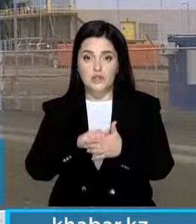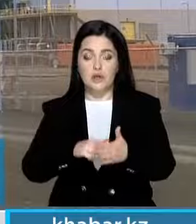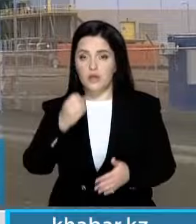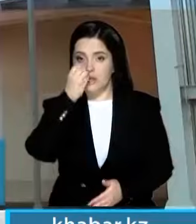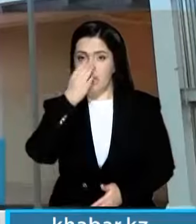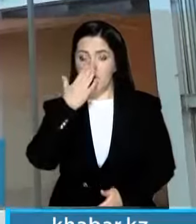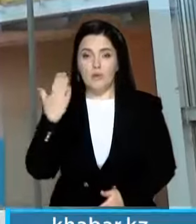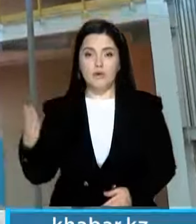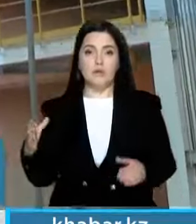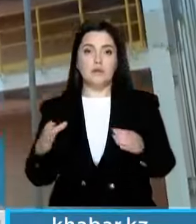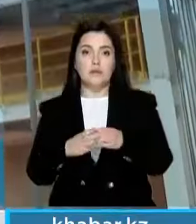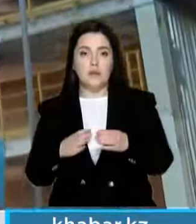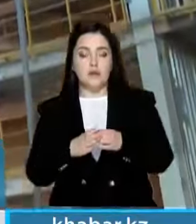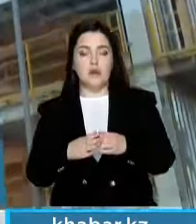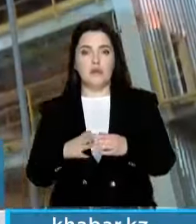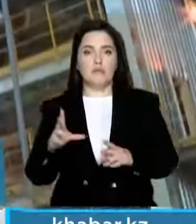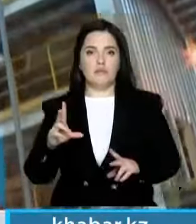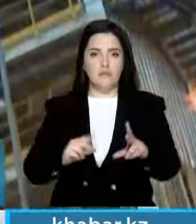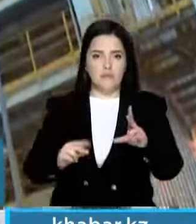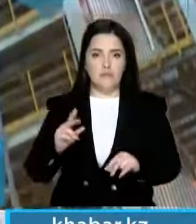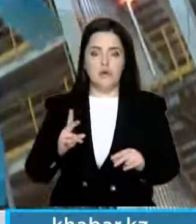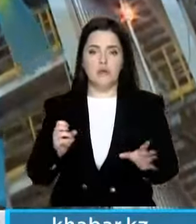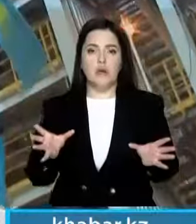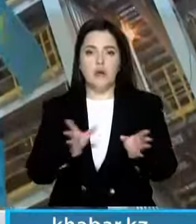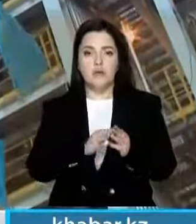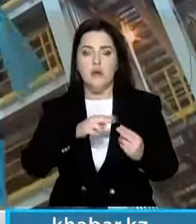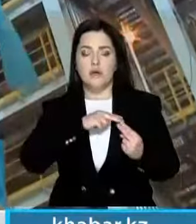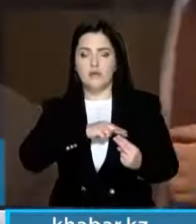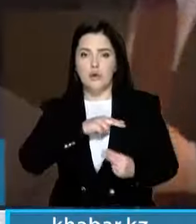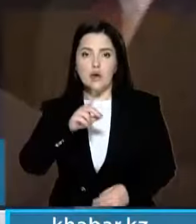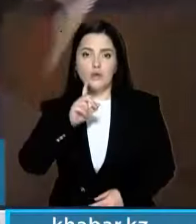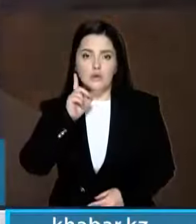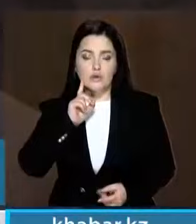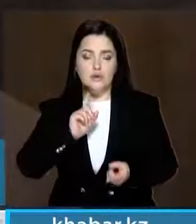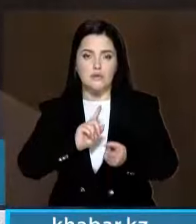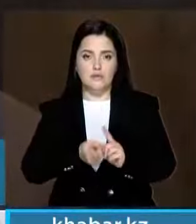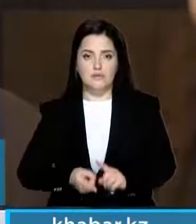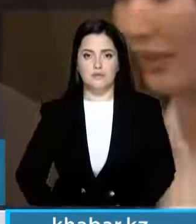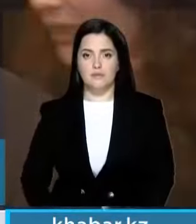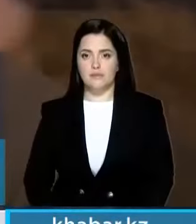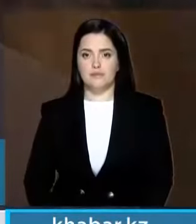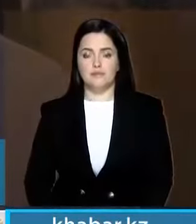японской делегации также возлагают большие надежды на сотрудничество в сфере зеленой трансформации.